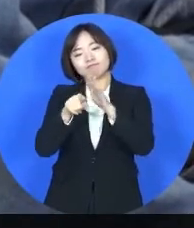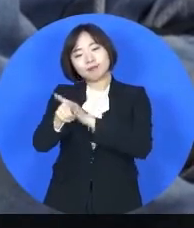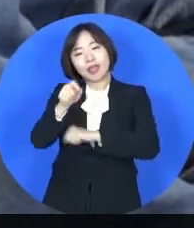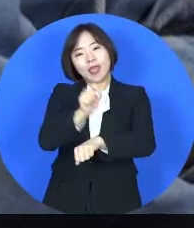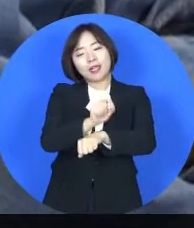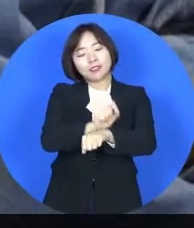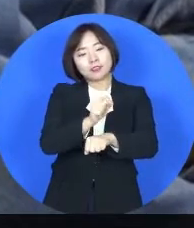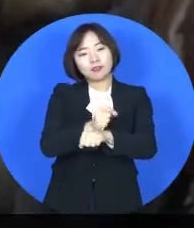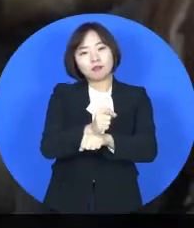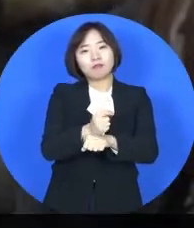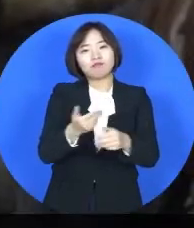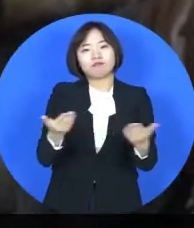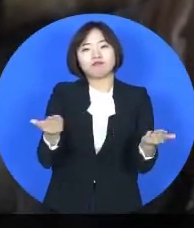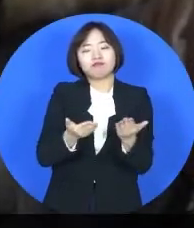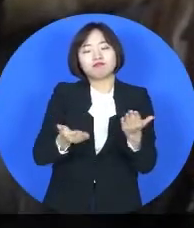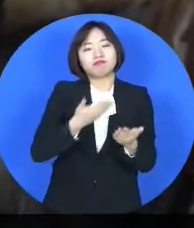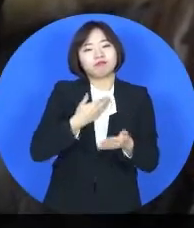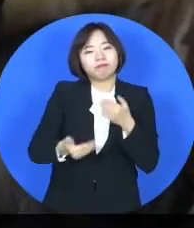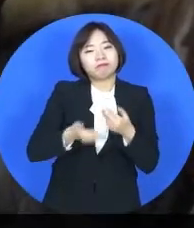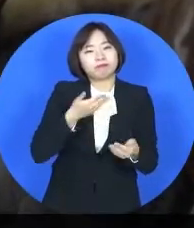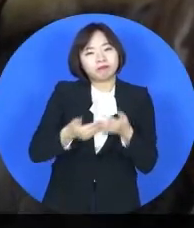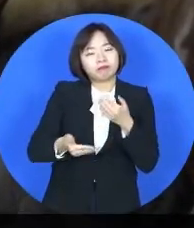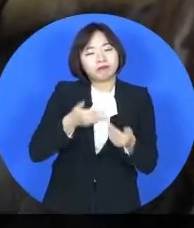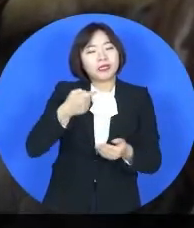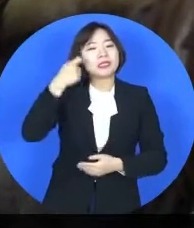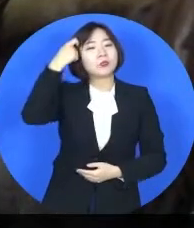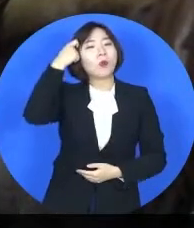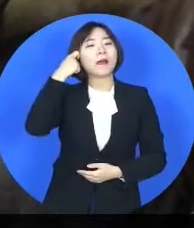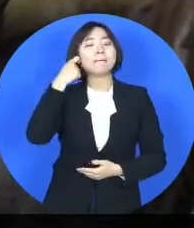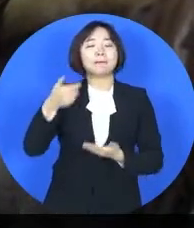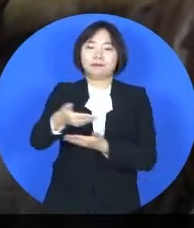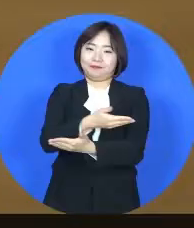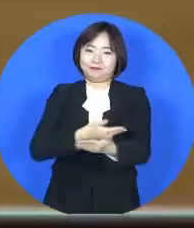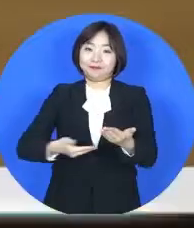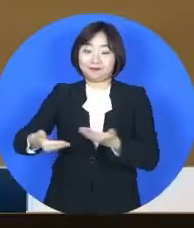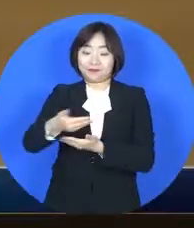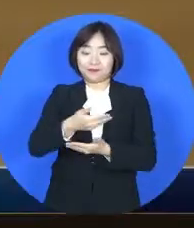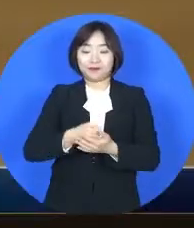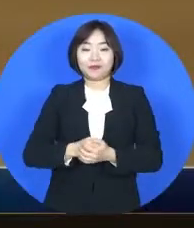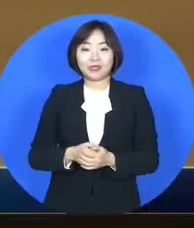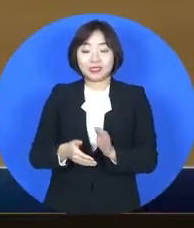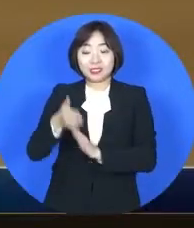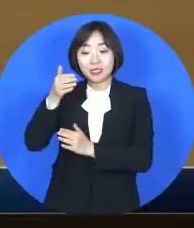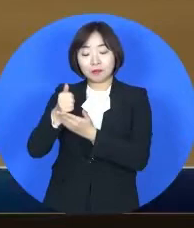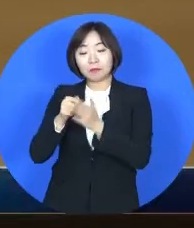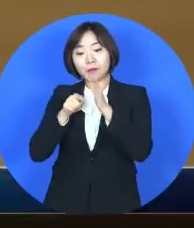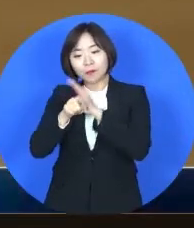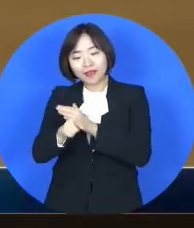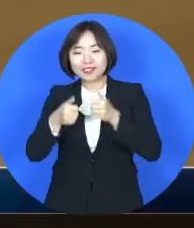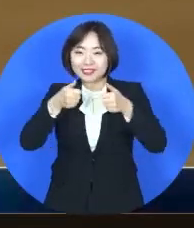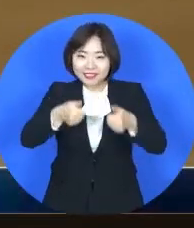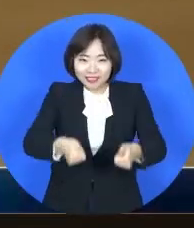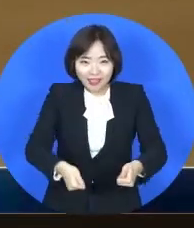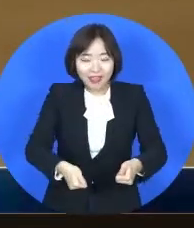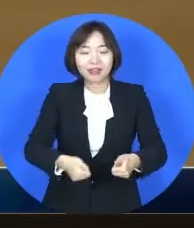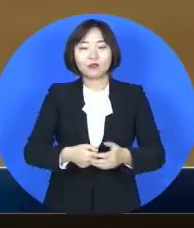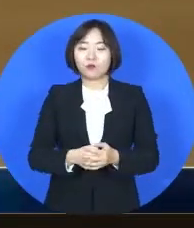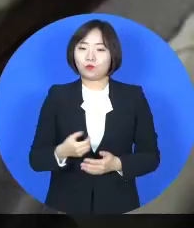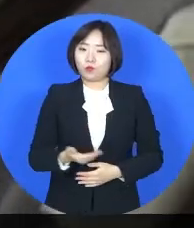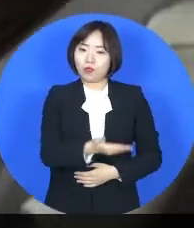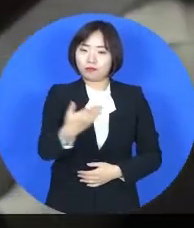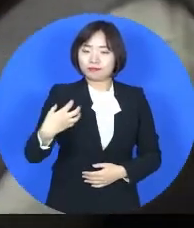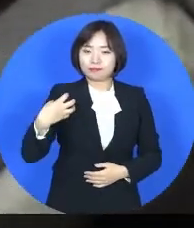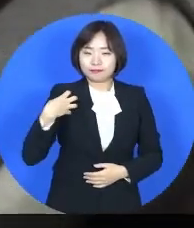업무에 참여하고 활동 기간 동안 느낀 소감을 나누기 위해 진행했는데요. 이날 간담회에 참석한 구본영 시장은 인사말을